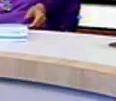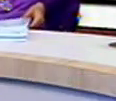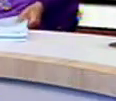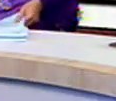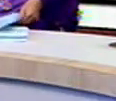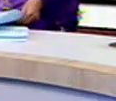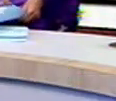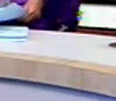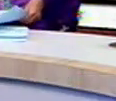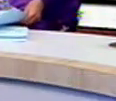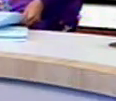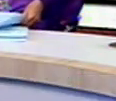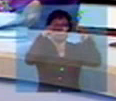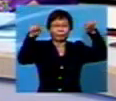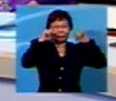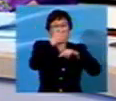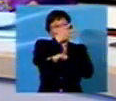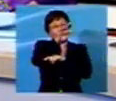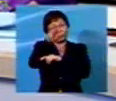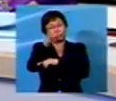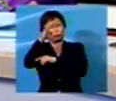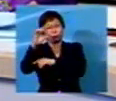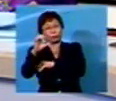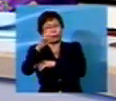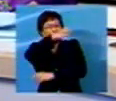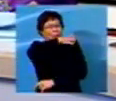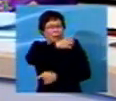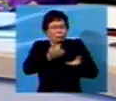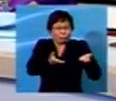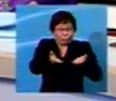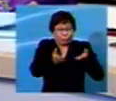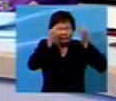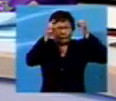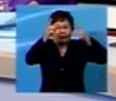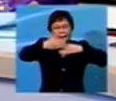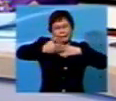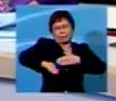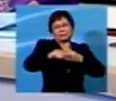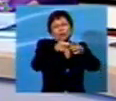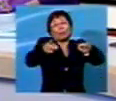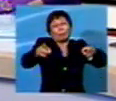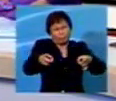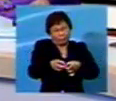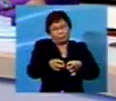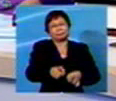pendidikan siswazah dan 15,700 pegawai perkhidmatan pendidikan lepasan